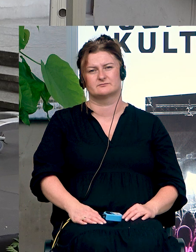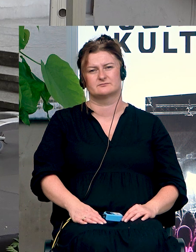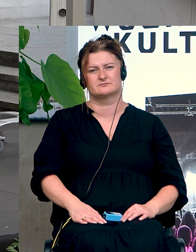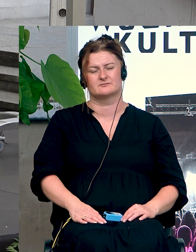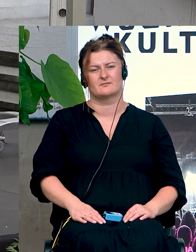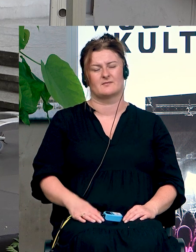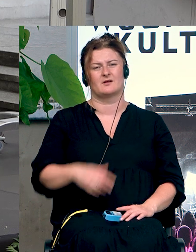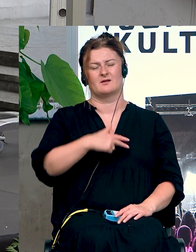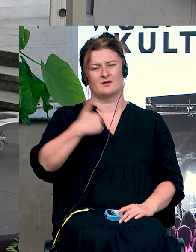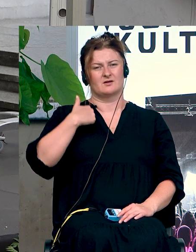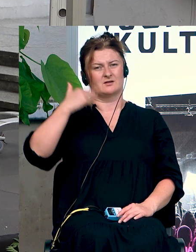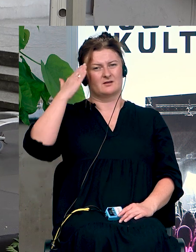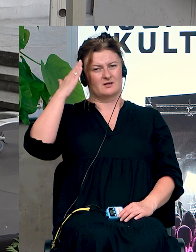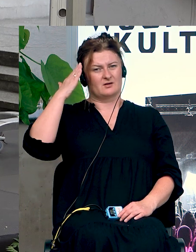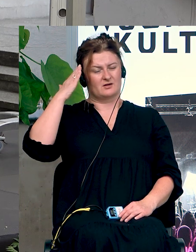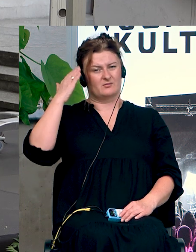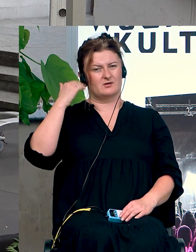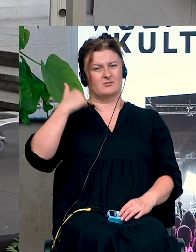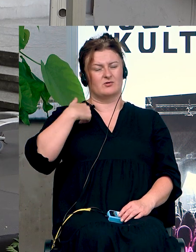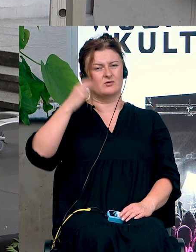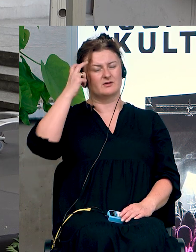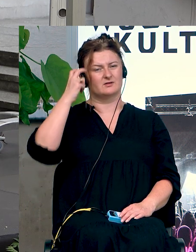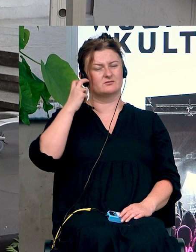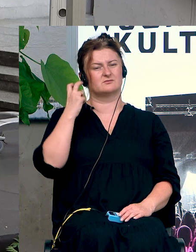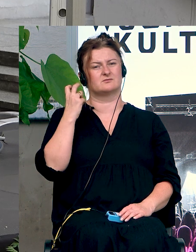Nasza znajoma, która ukrywała się w Kijowie